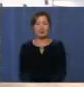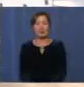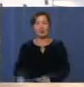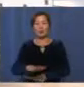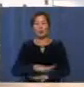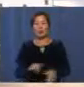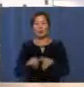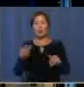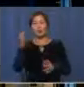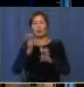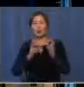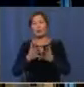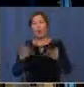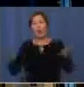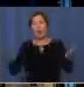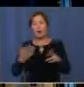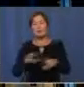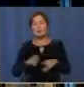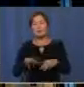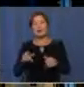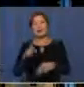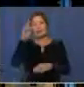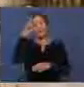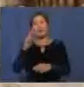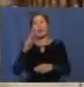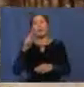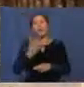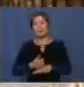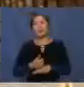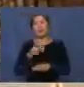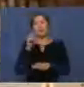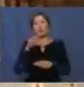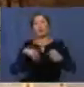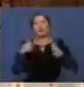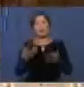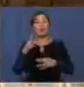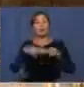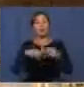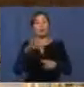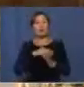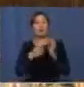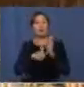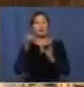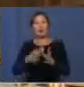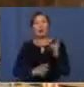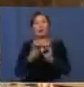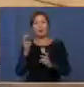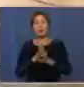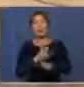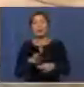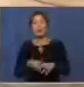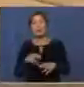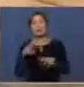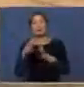Өңірдегі ірі зауыт 2003 жылы Қазақстан Республикасы президентінің ұсынысымен құрылған. Бүгінге дейін компания 60 мың тоннадан аса өнім шығарған. Олар